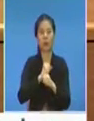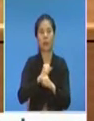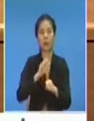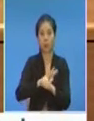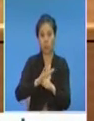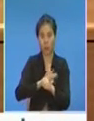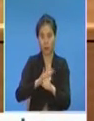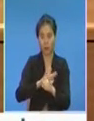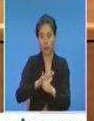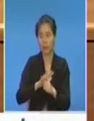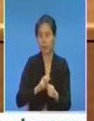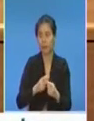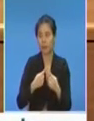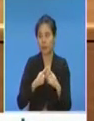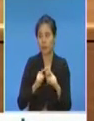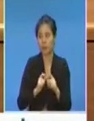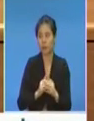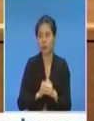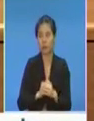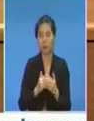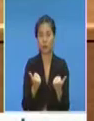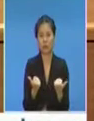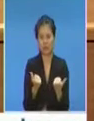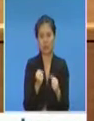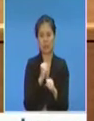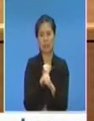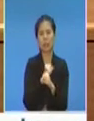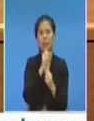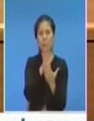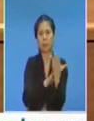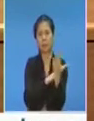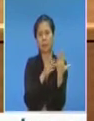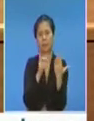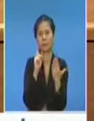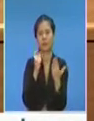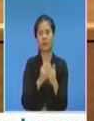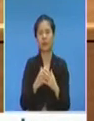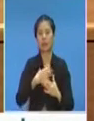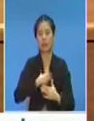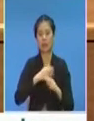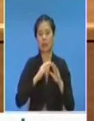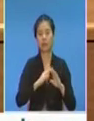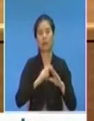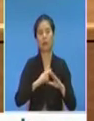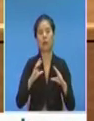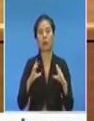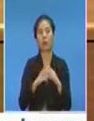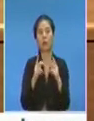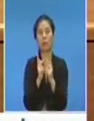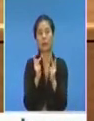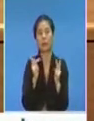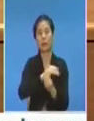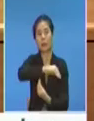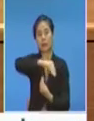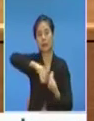แต่วันนี้เนี่ยเราปล่อยตรงนี้เอาไว้ผมอยากฝากกรรมธิการเศรษฐกิจนะครับอาจจะช่วยกันดูร่วมกับกรรมธิการสังคมว่า